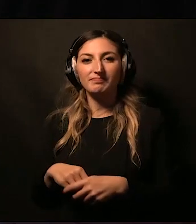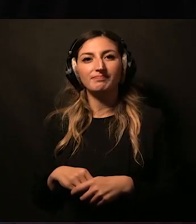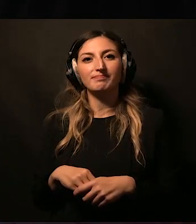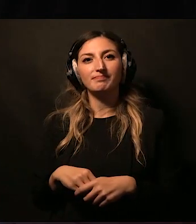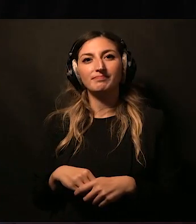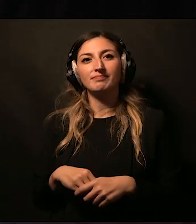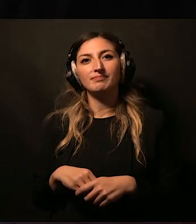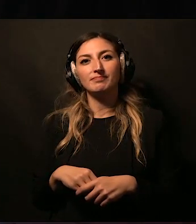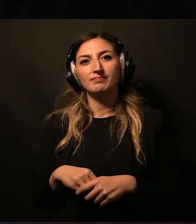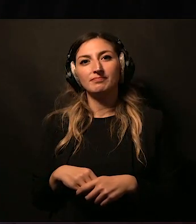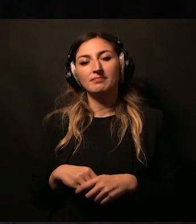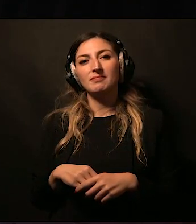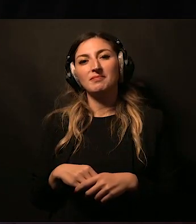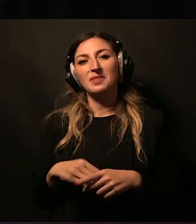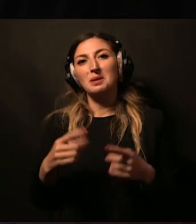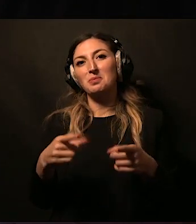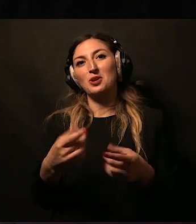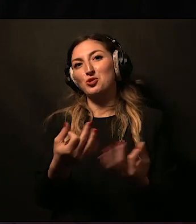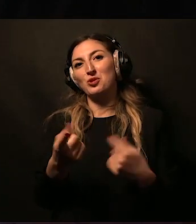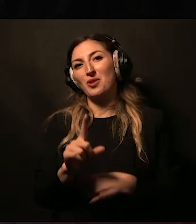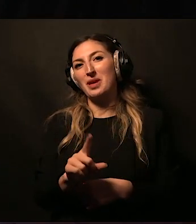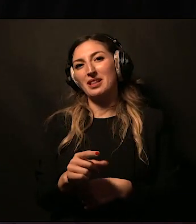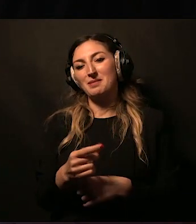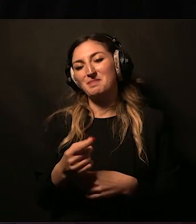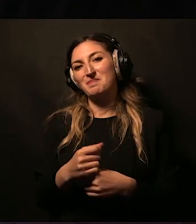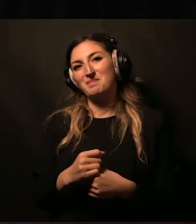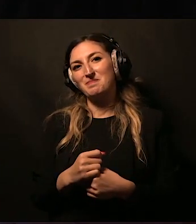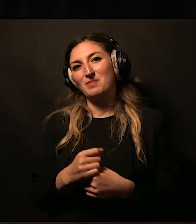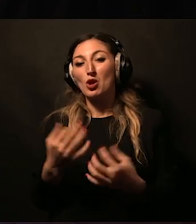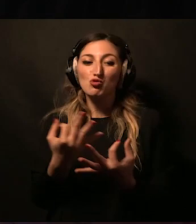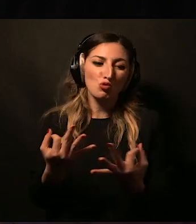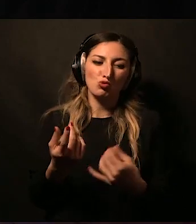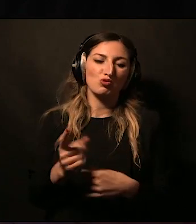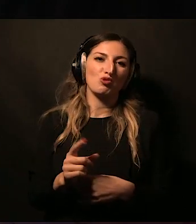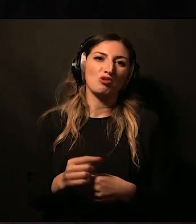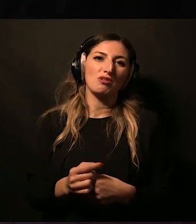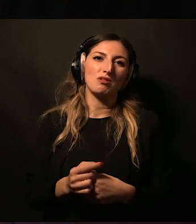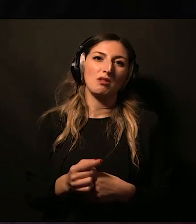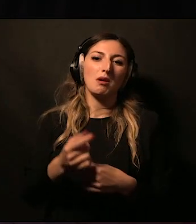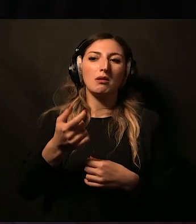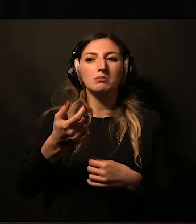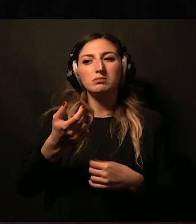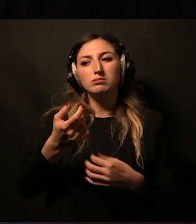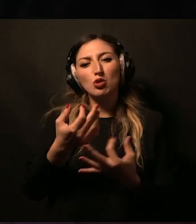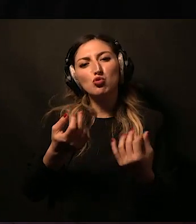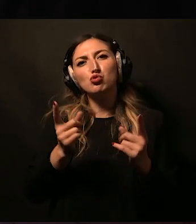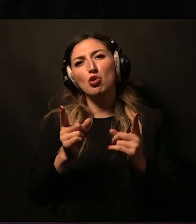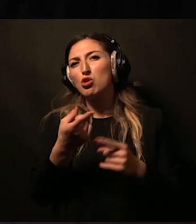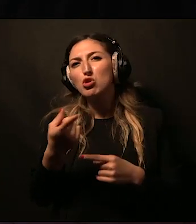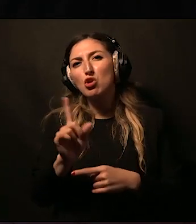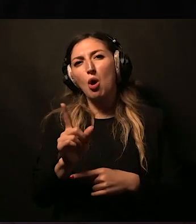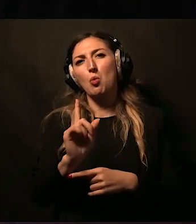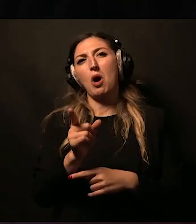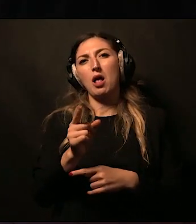uscita non è giusto però sapete non è giusto che nella mia memoria i giorni